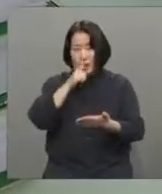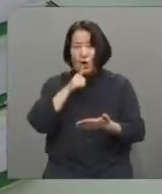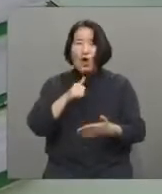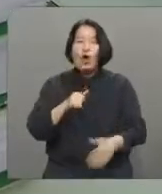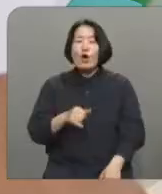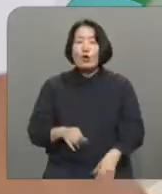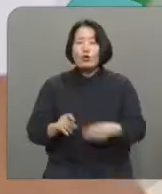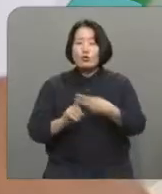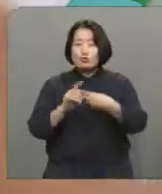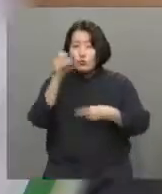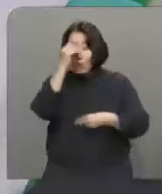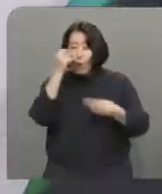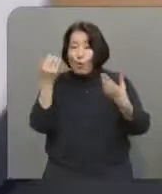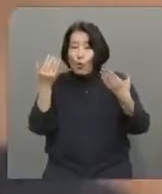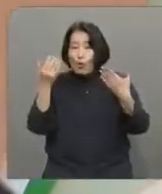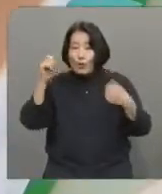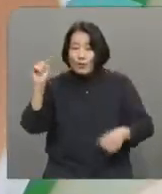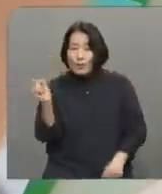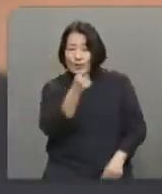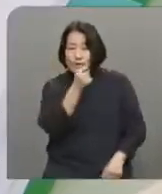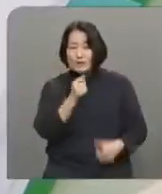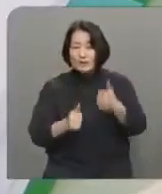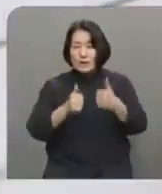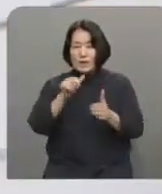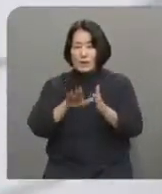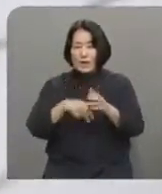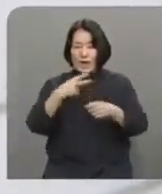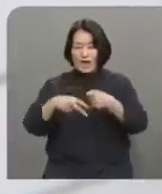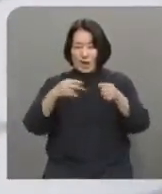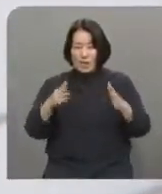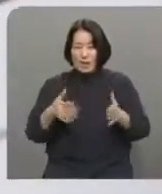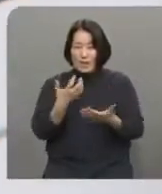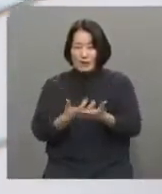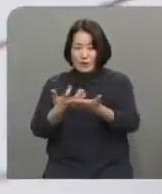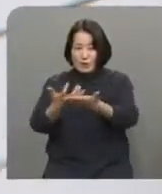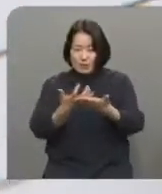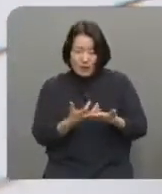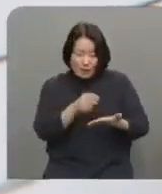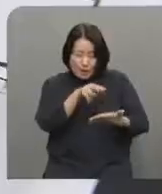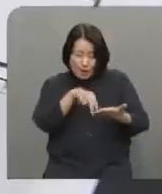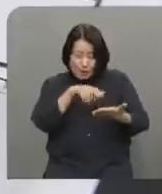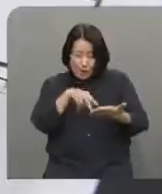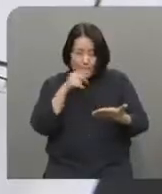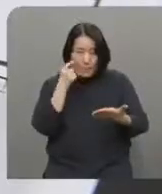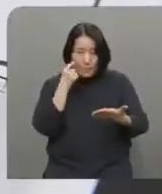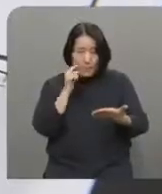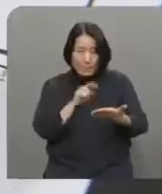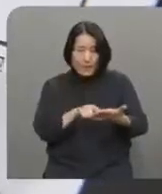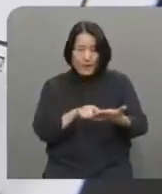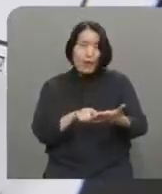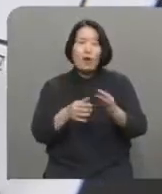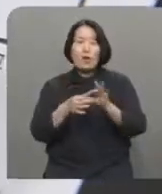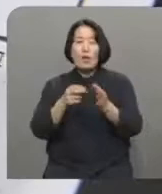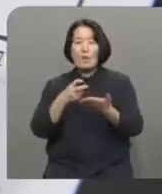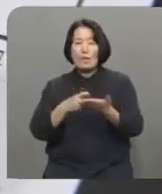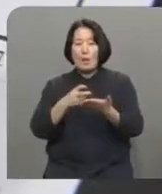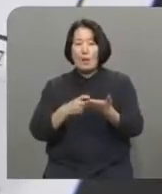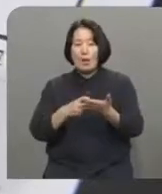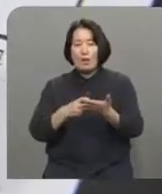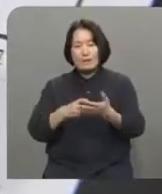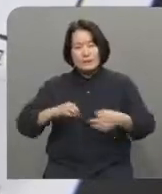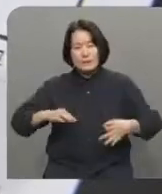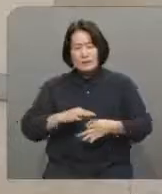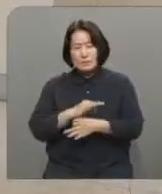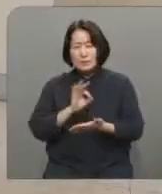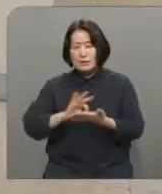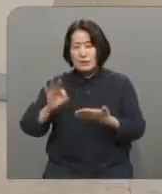한국중고테니스연맹이 대회 종료 후 2년여 만에 양국은에 제출한 보조금 정산 내역의 일부입니다. 관련법상 부정지출이